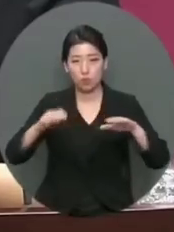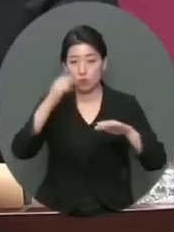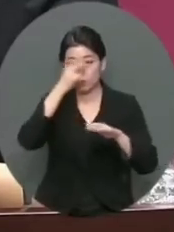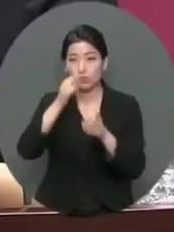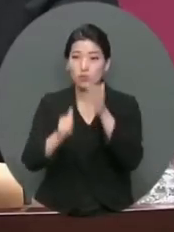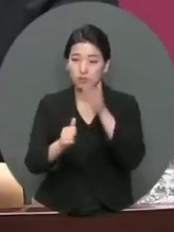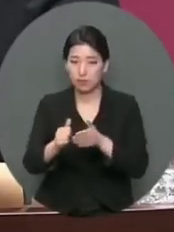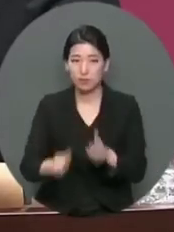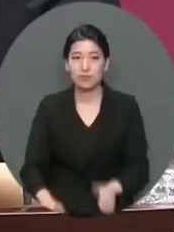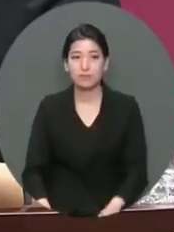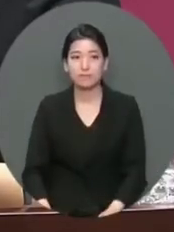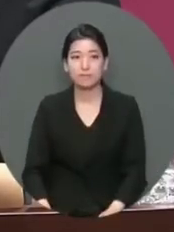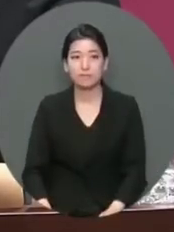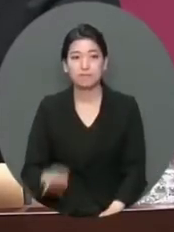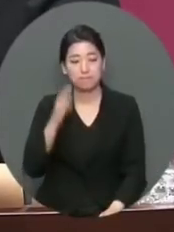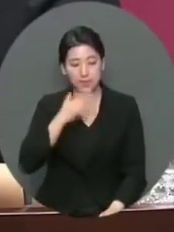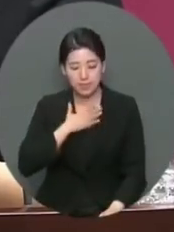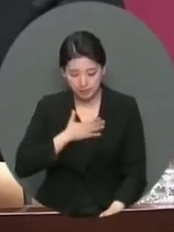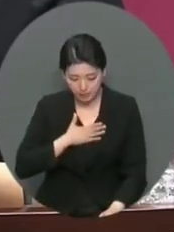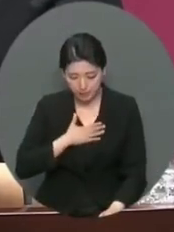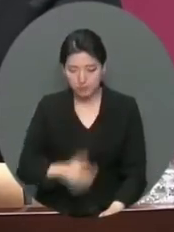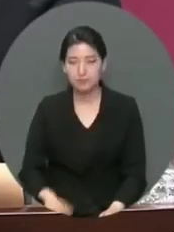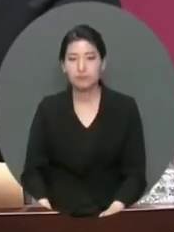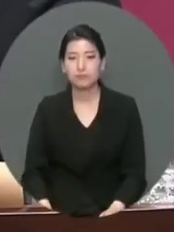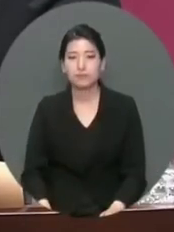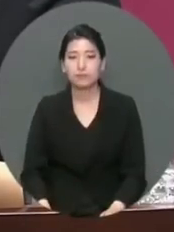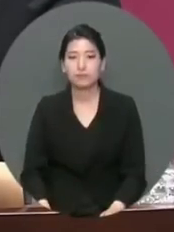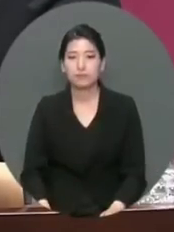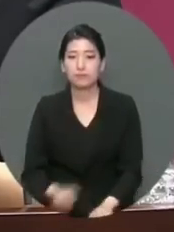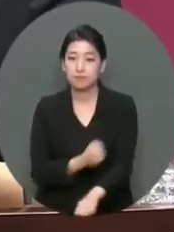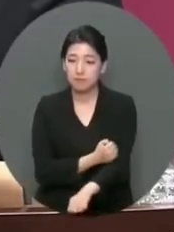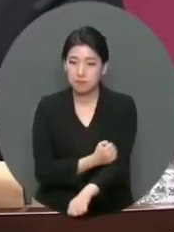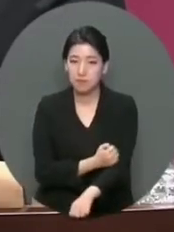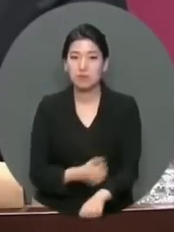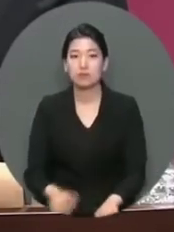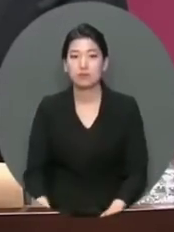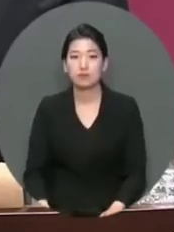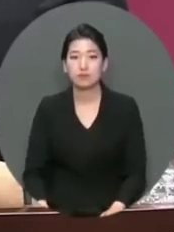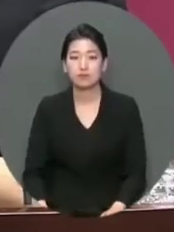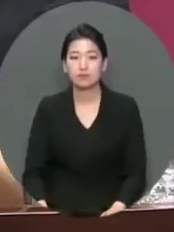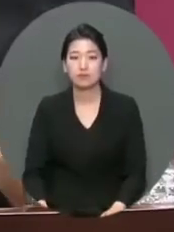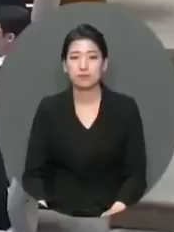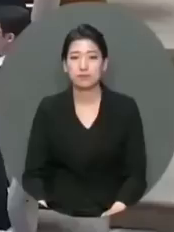해달라는 말씀입니다. 그 점에 대해서 공감합니다. 네, 수고하셨습니다. 들어가셔도 좋습니다.